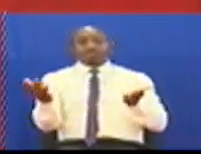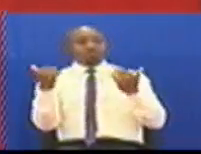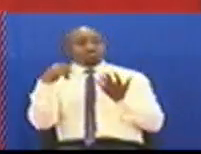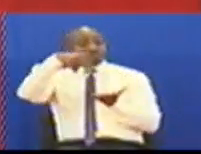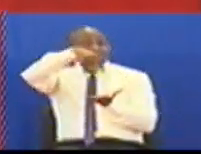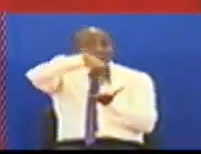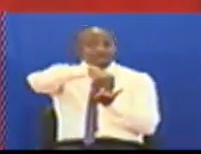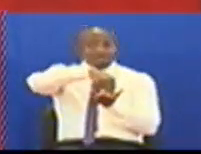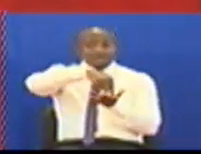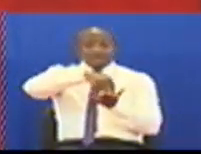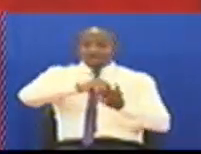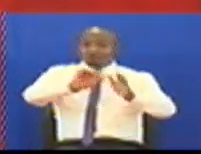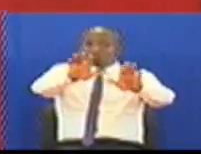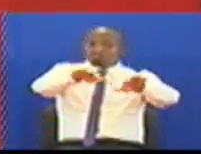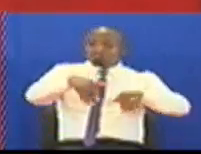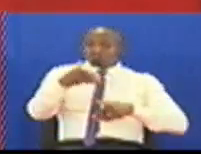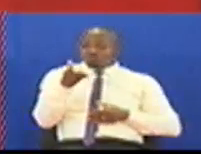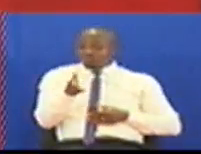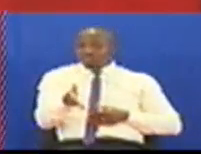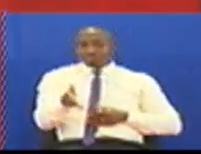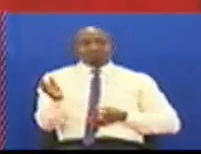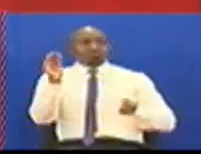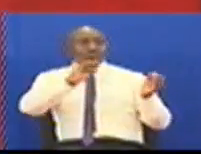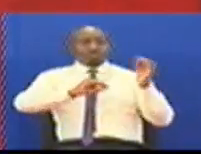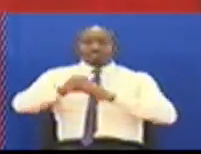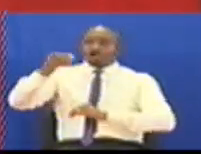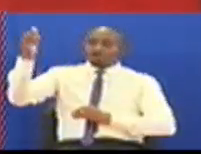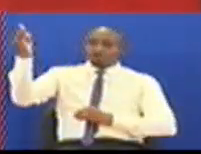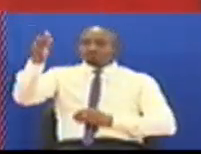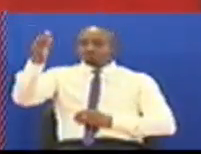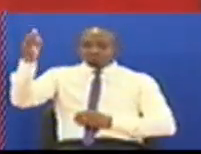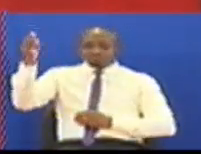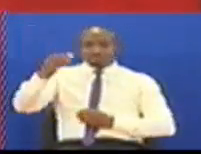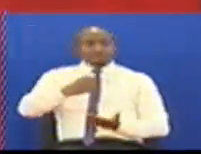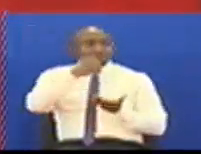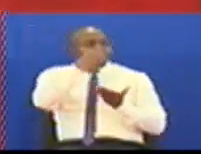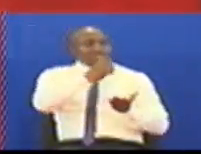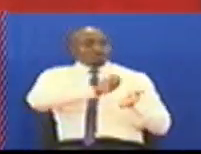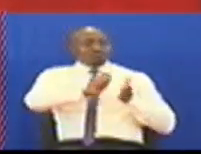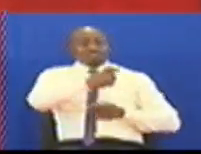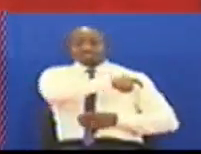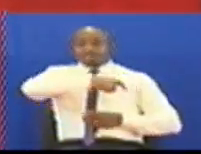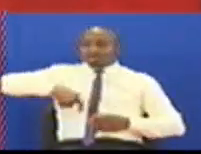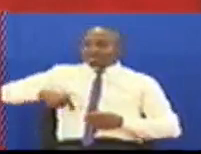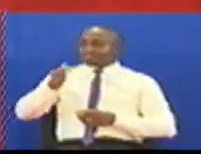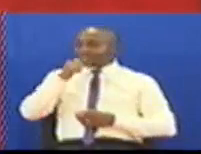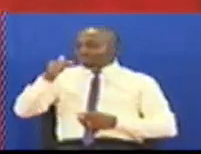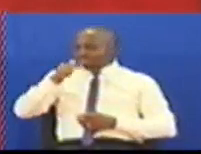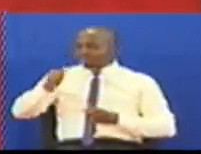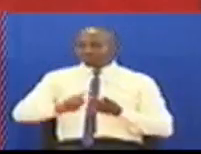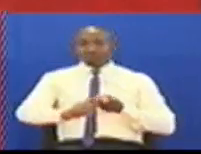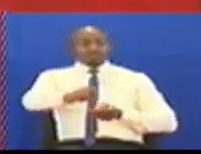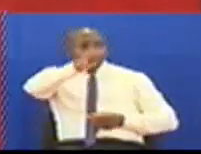kusimama ndani ya ukumbi huu kuweza kuchangia hotuba ya bajeti ya ofisi ya Rais TAMISEMI. Mheshimiwa naibu